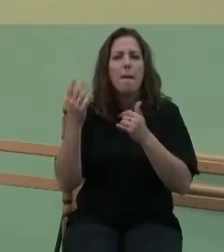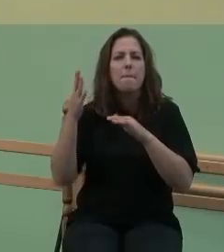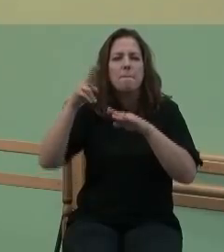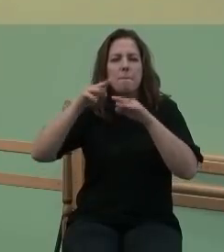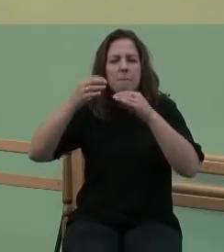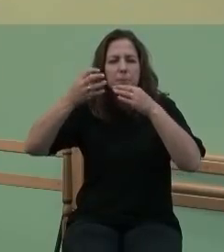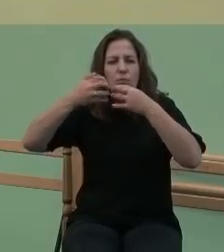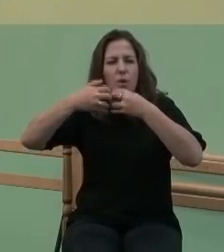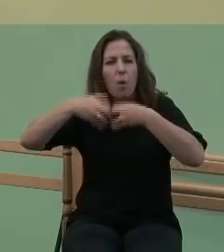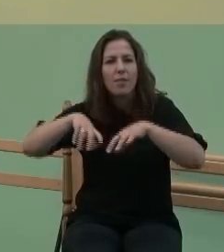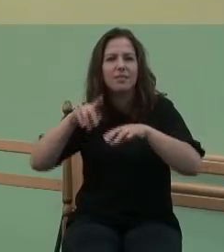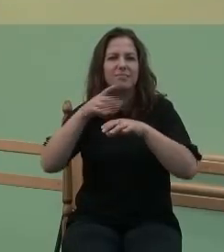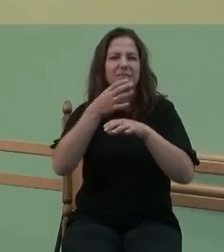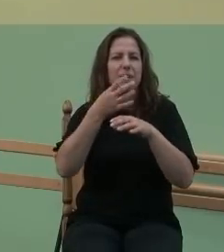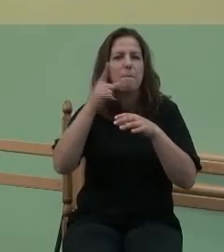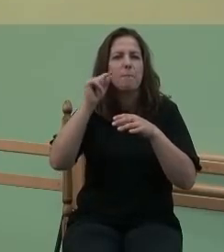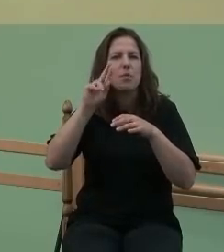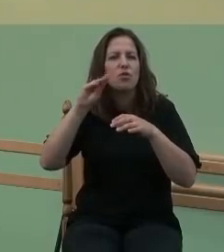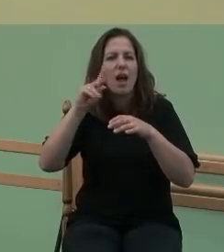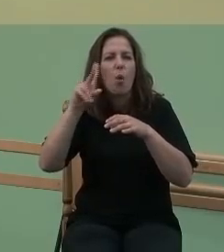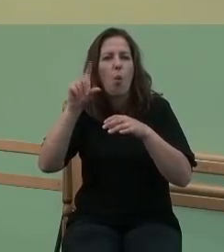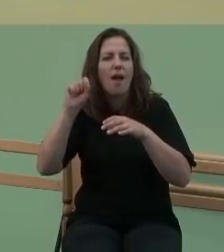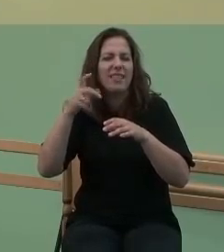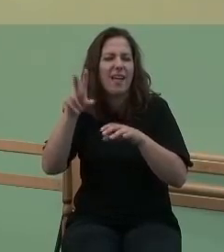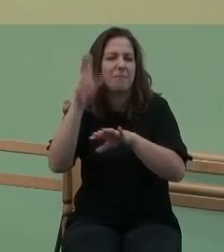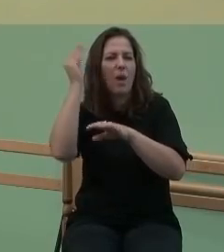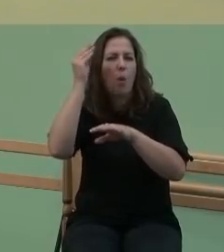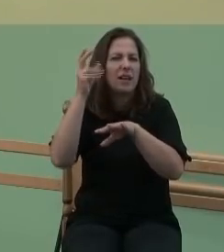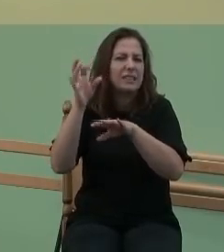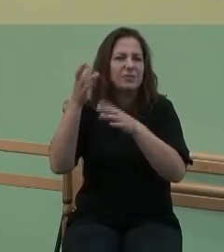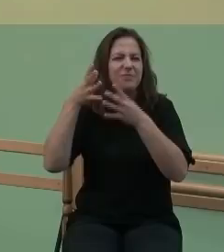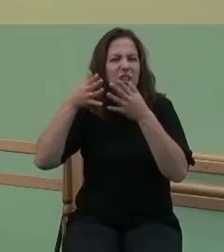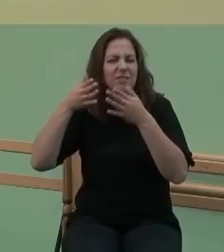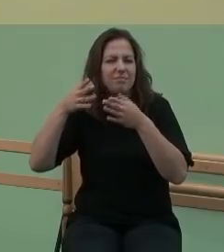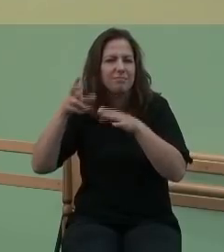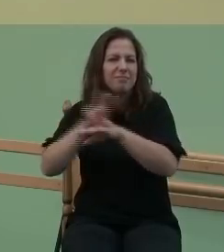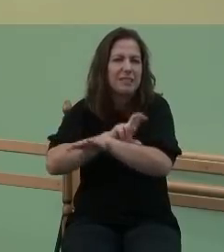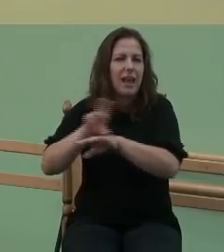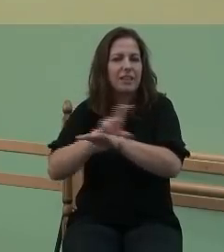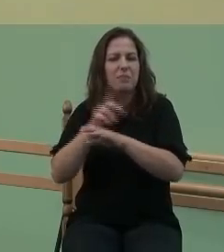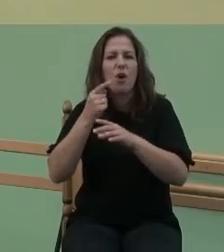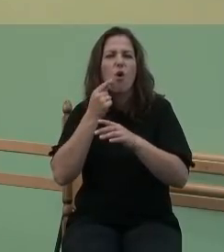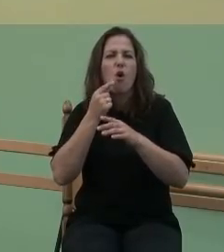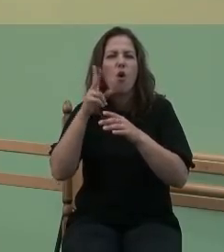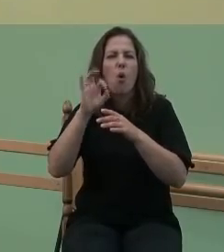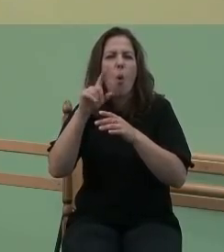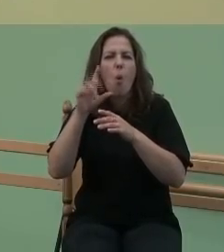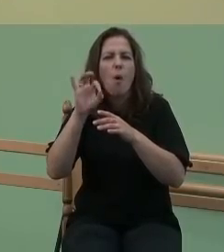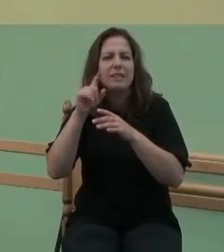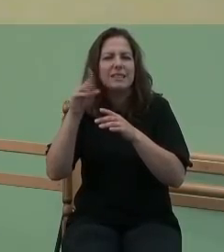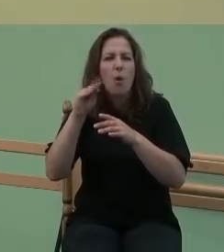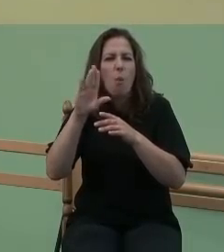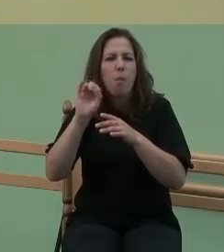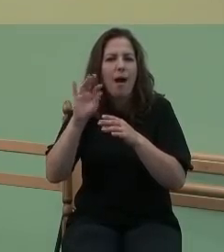no tutaj specjaliści od nauk ścisłych lepiej by mi to powiedzieli, jak to się nazywa. Koła zębate, przekładnie,